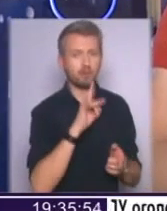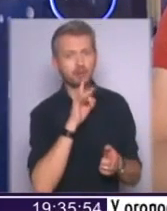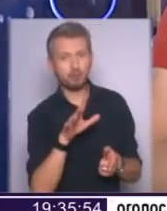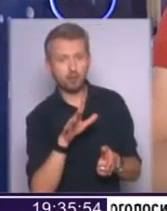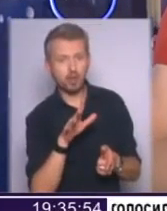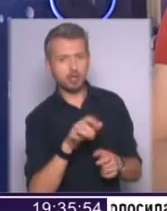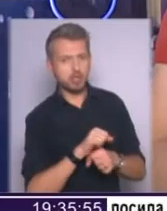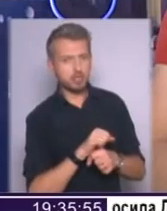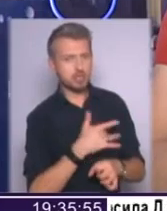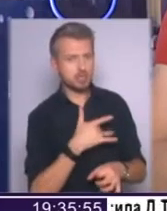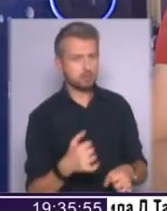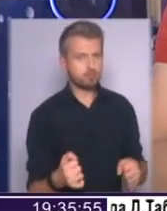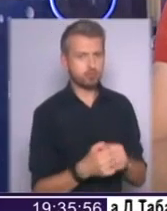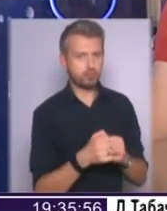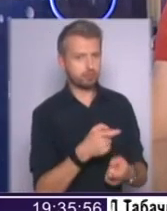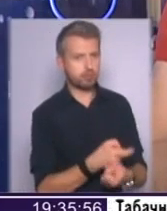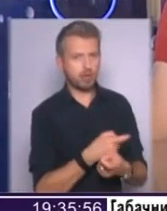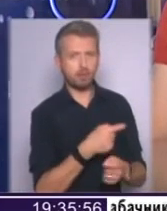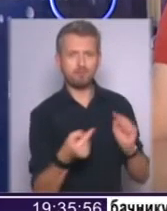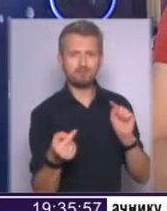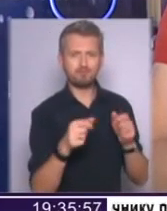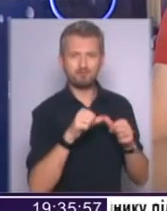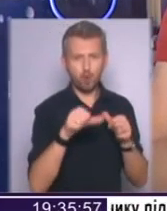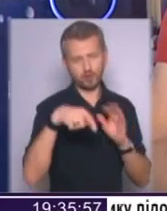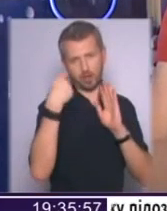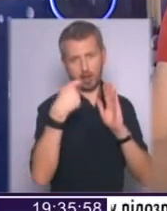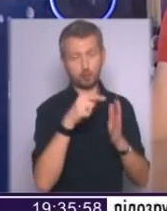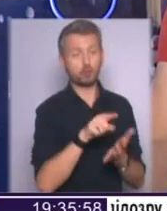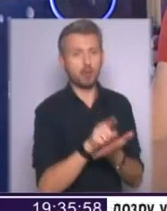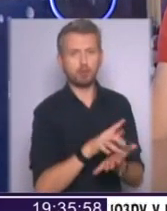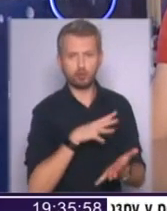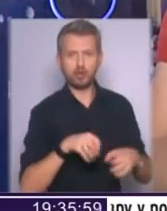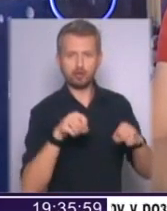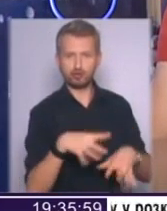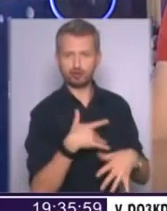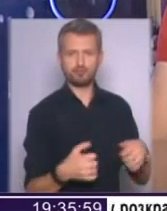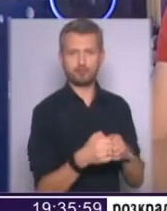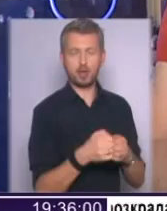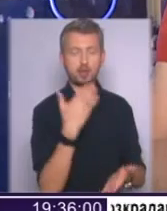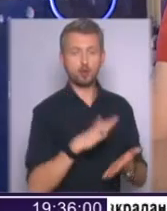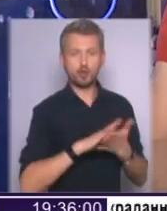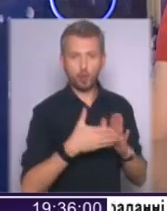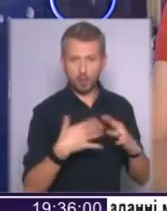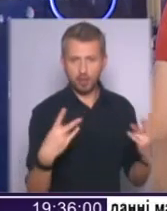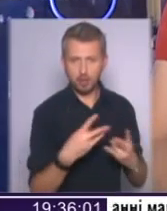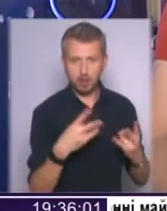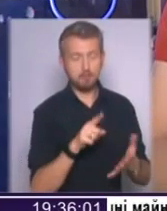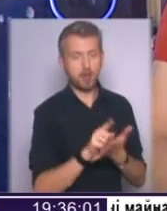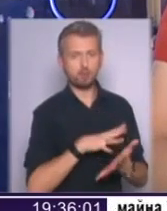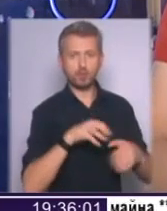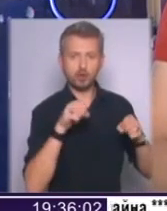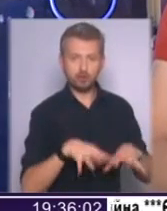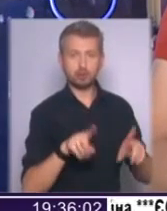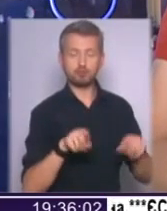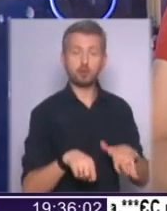камерами. Тому що ми розуміємо, що тут має вже бути рішення. Має бути рішення, якщо ситуація продовжується, має бути рішення з боку, в тому числі,